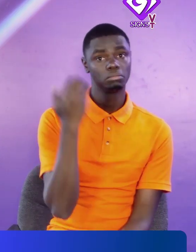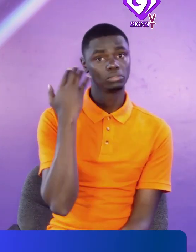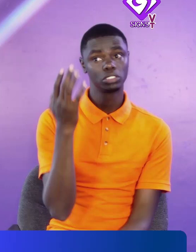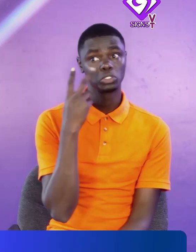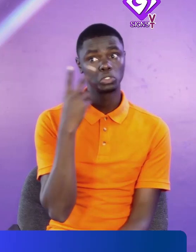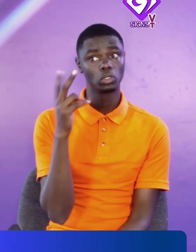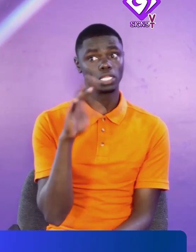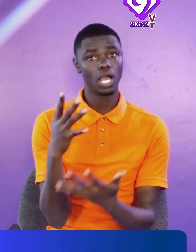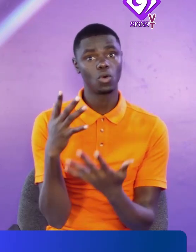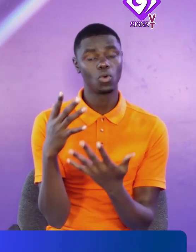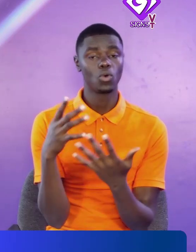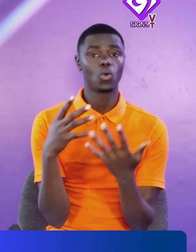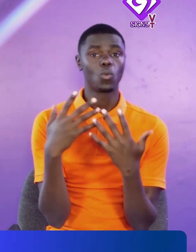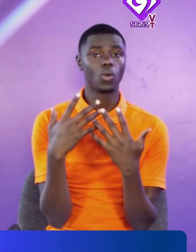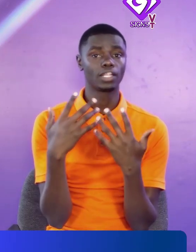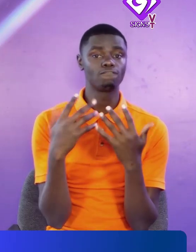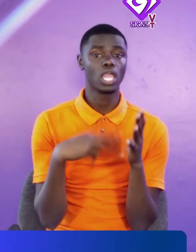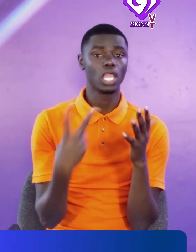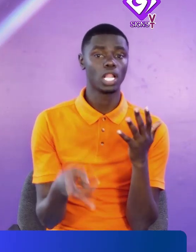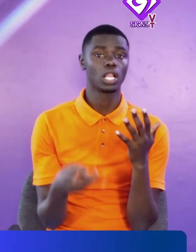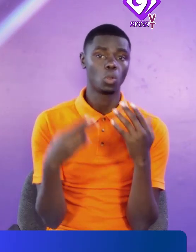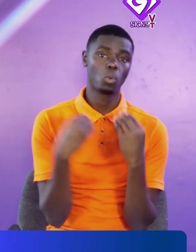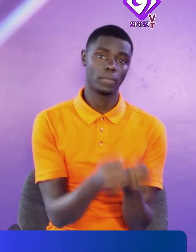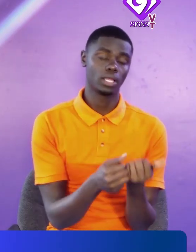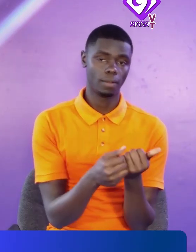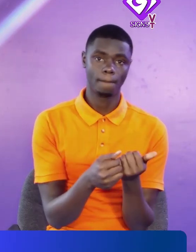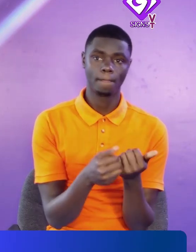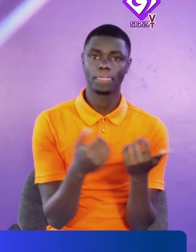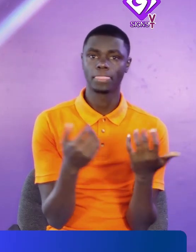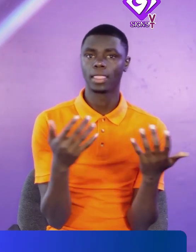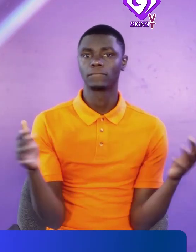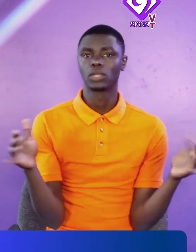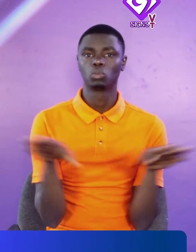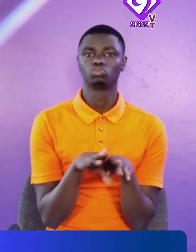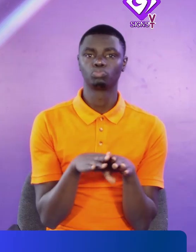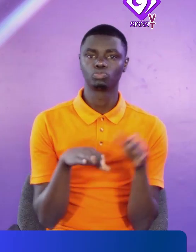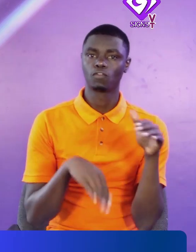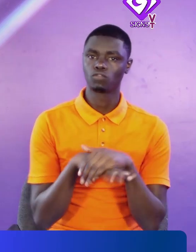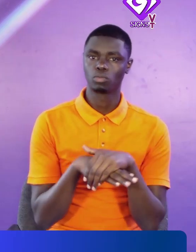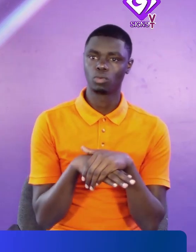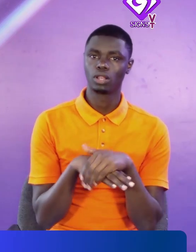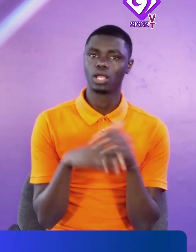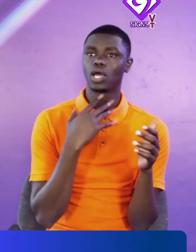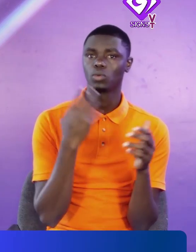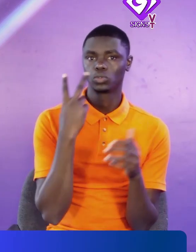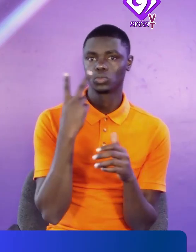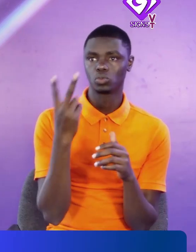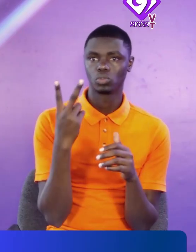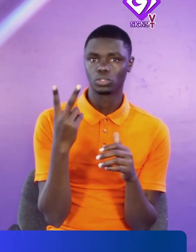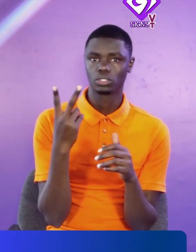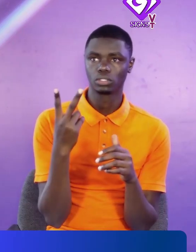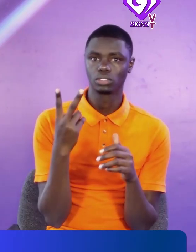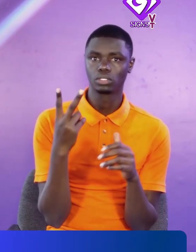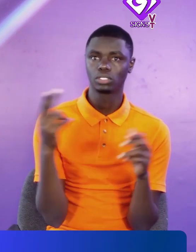Mets manze. Wanastahili wenyoroshe. Na sasa tukimalizana na football sasa, I want to look at MotoGP Indonesian